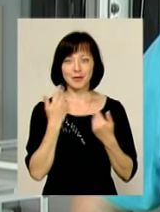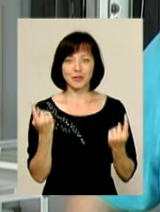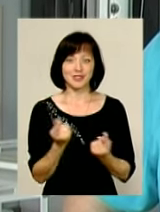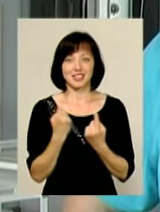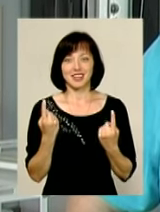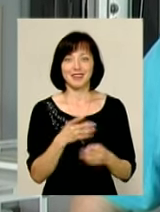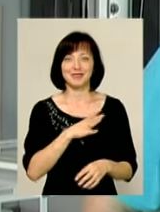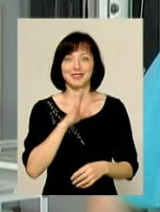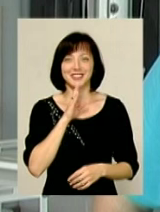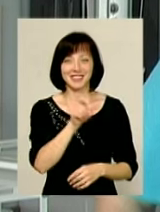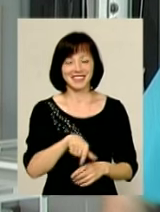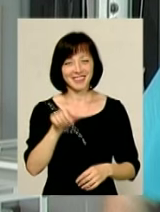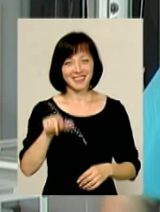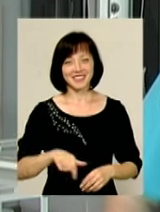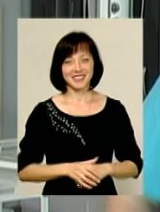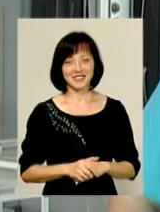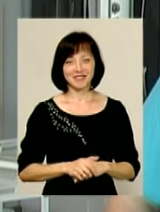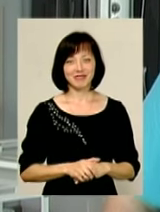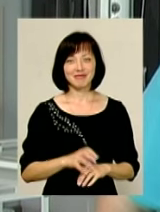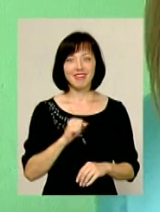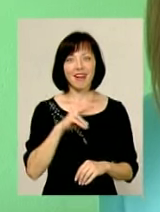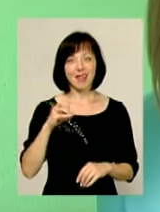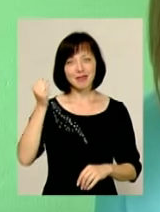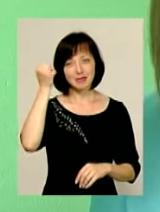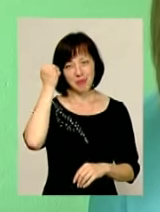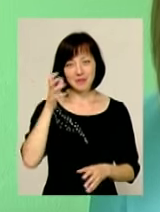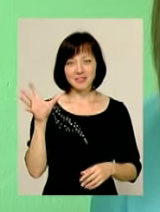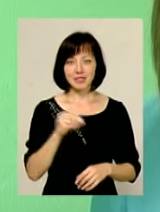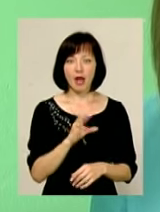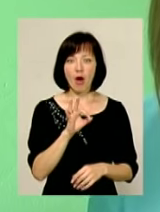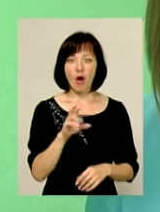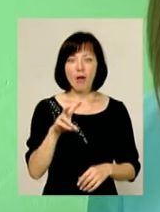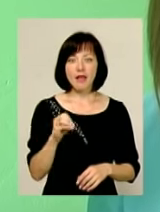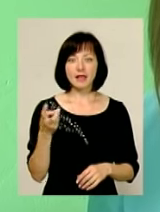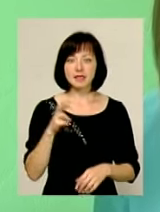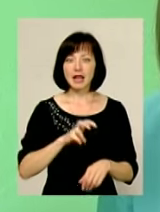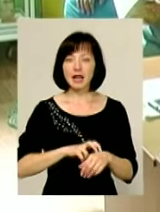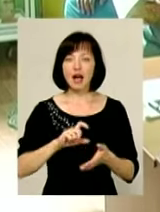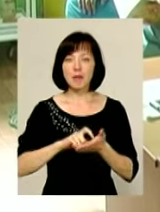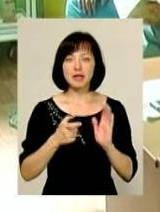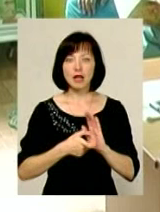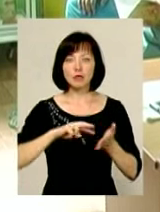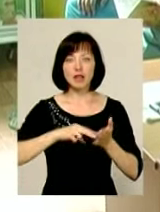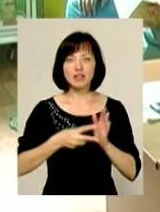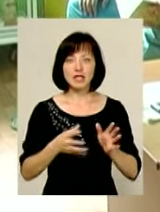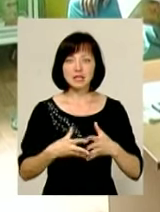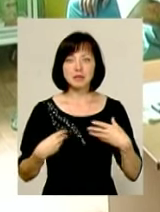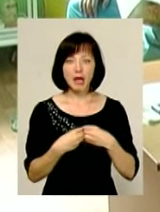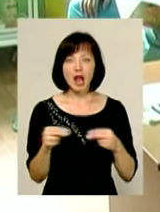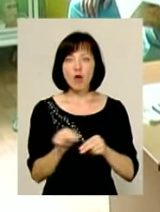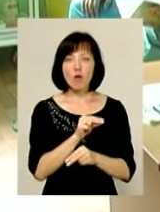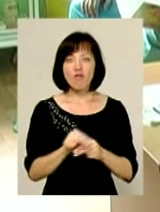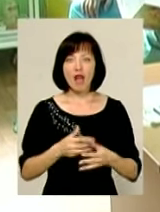звичайні, а помниться все. А це Олеся Кудла, лікар кабінету планування сім'ї та лікування